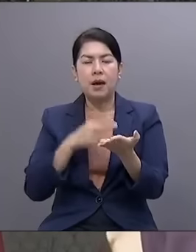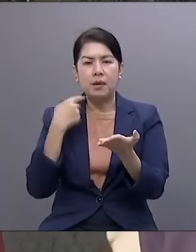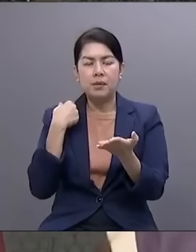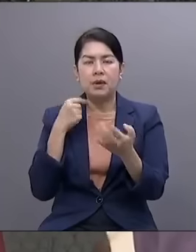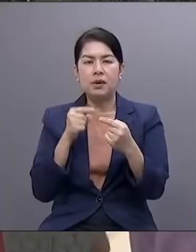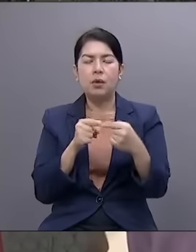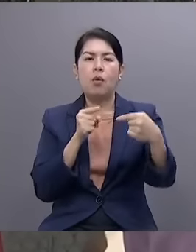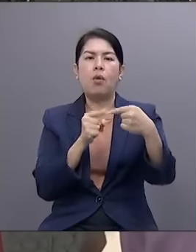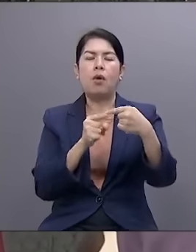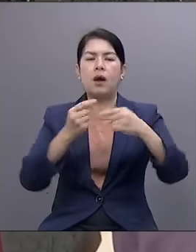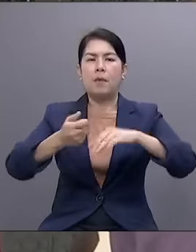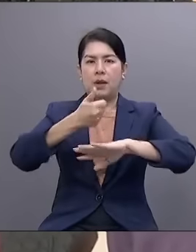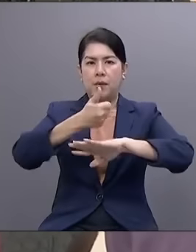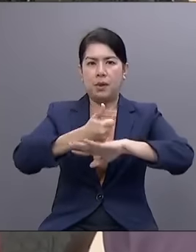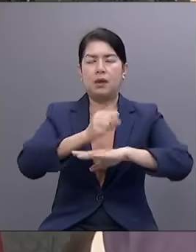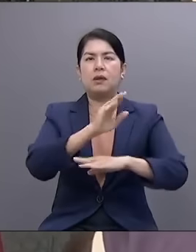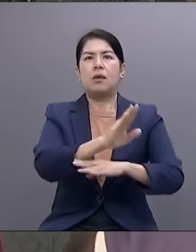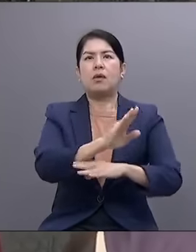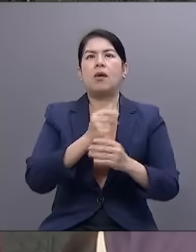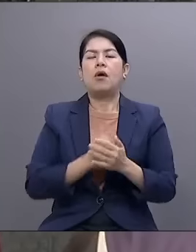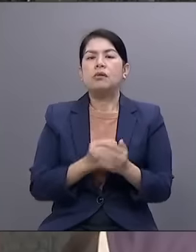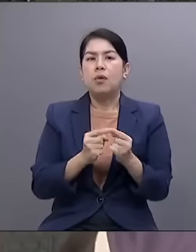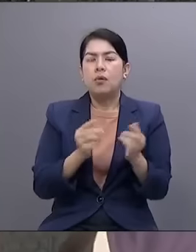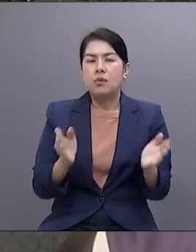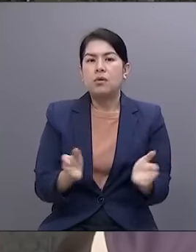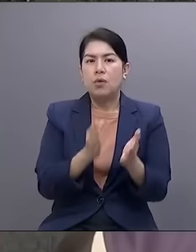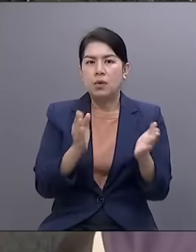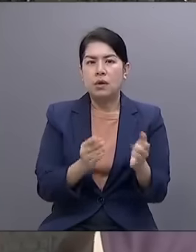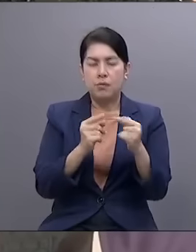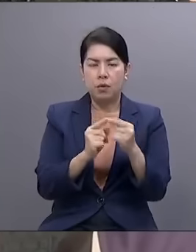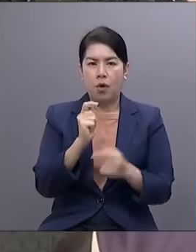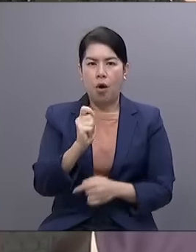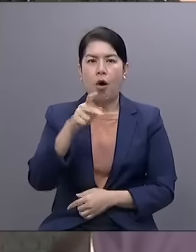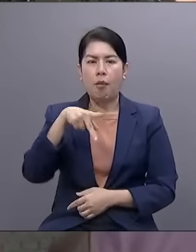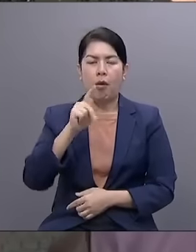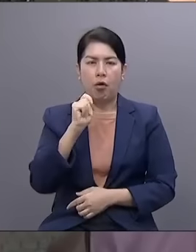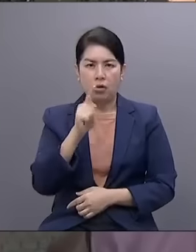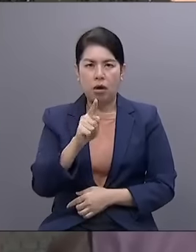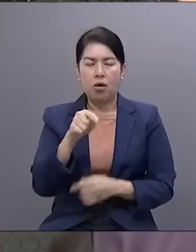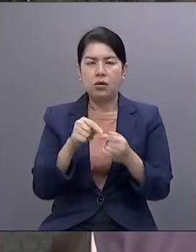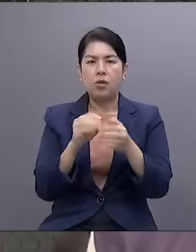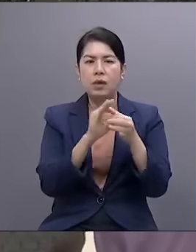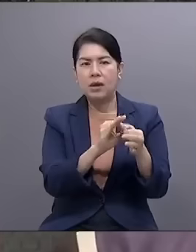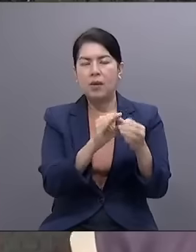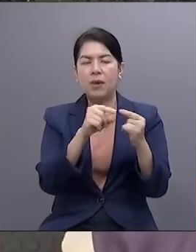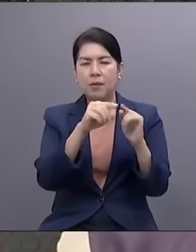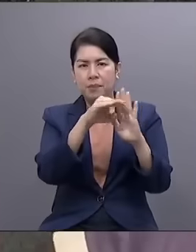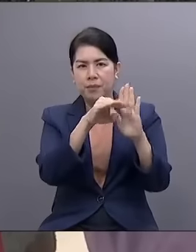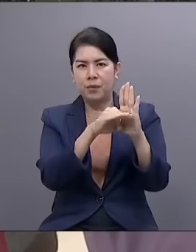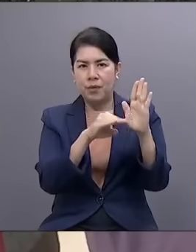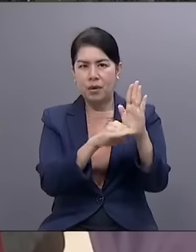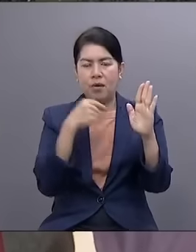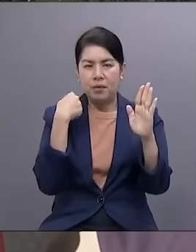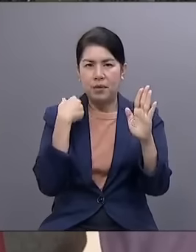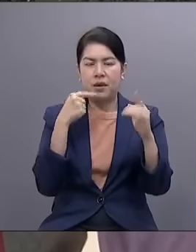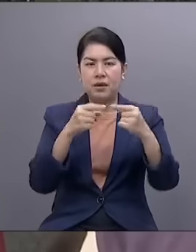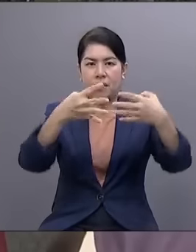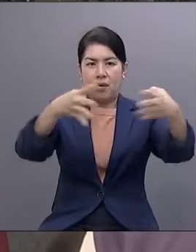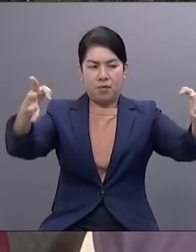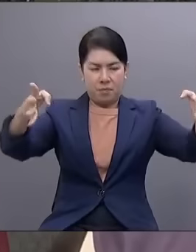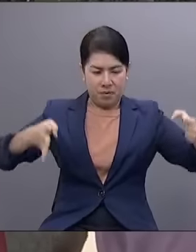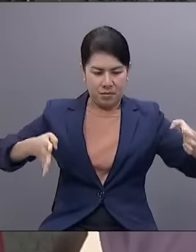ดีนะครับส่งเสริมการปกครองท้องถิ่นแล้วนะครับเรียบร้อยแล้วถึงอธิบดีแล้วซึ่งผมก็ได้ประสานไปท